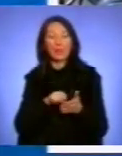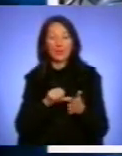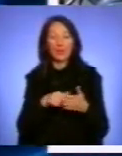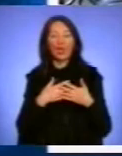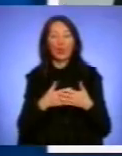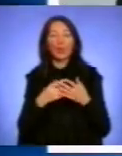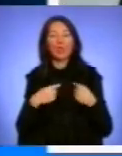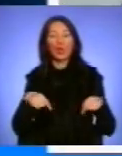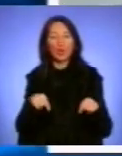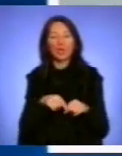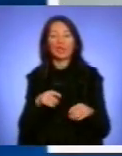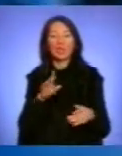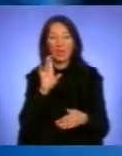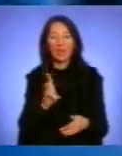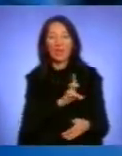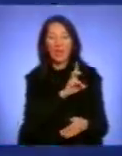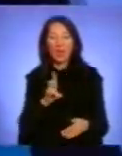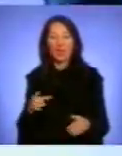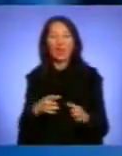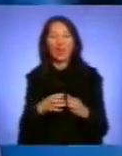конфесій під час круглого столу.